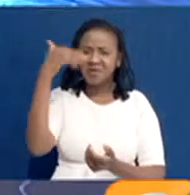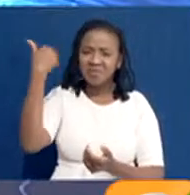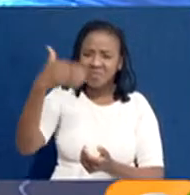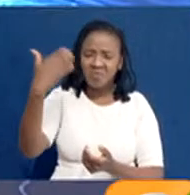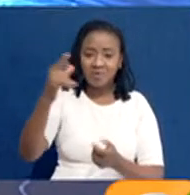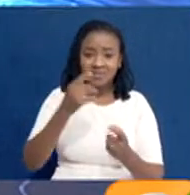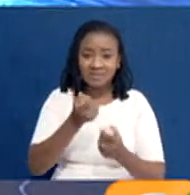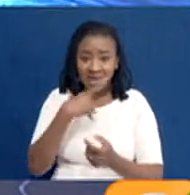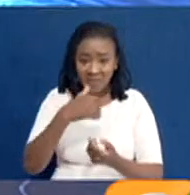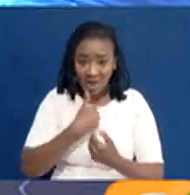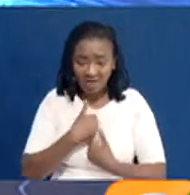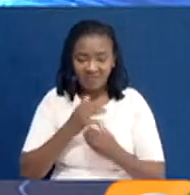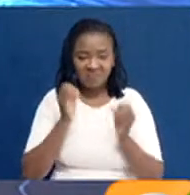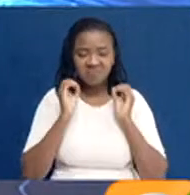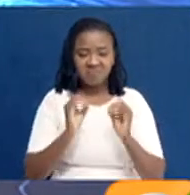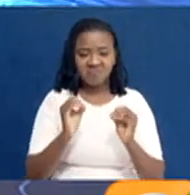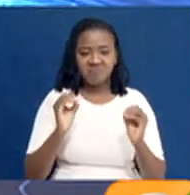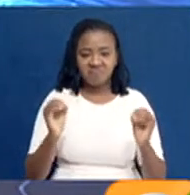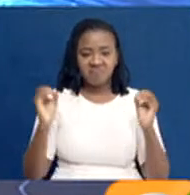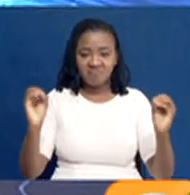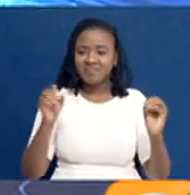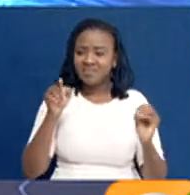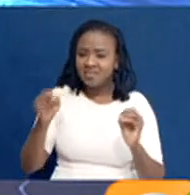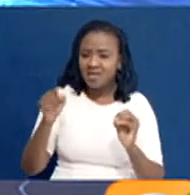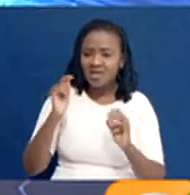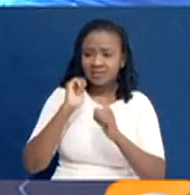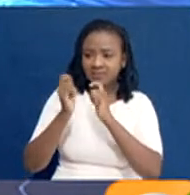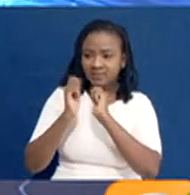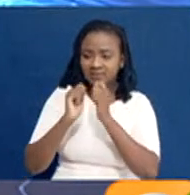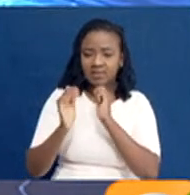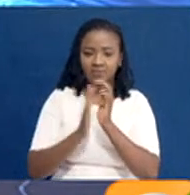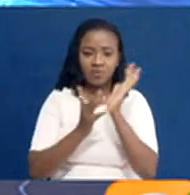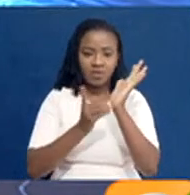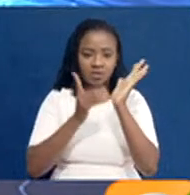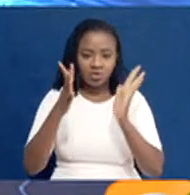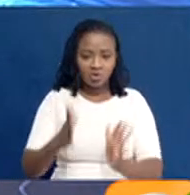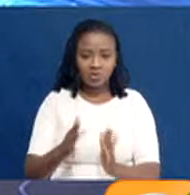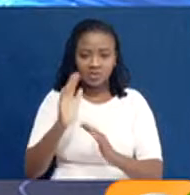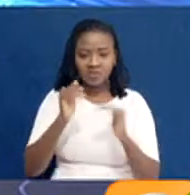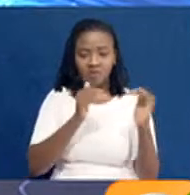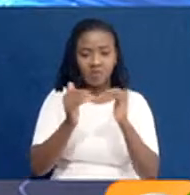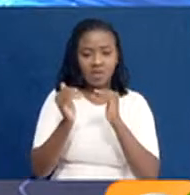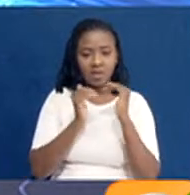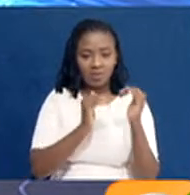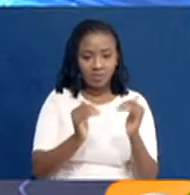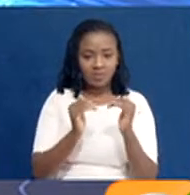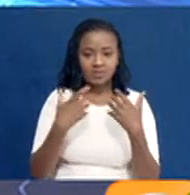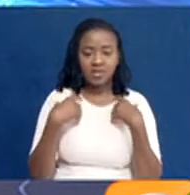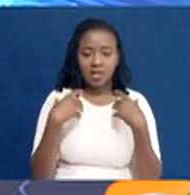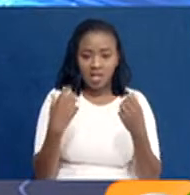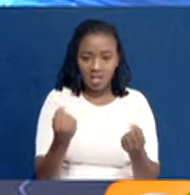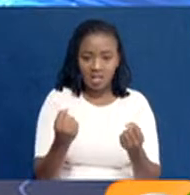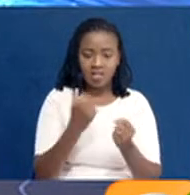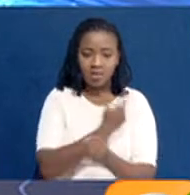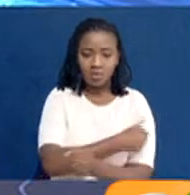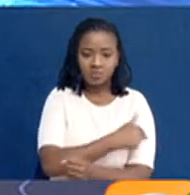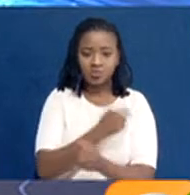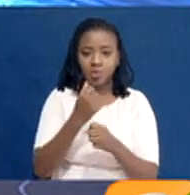haijapatikana. Alikuwa akizungumza na daktari Gilbert Wekesa wa kituo cha matibabu cha Equity Afya huko